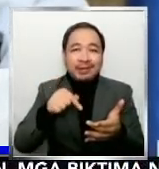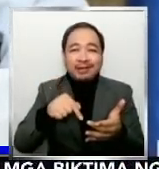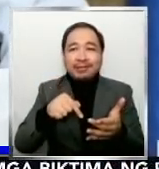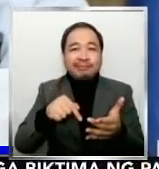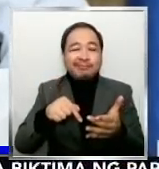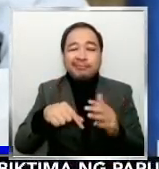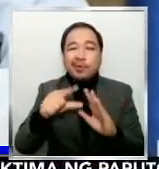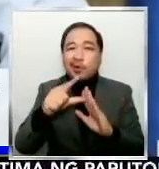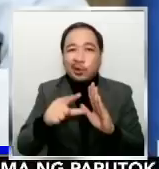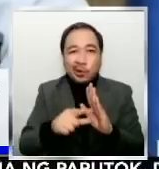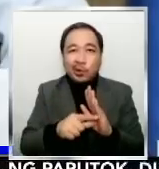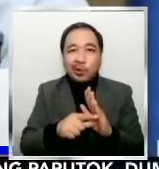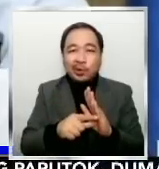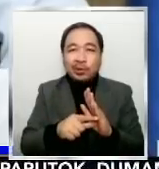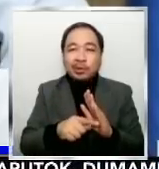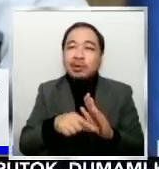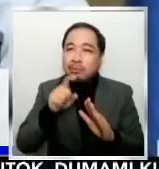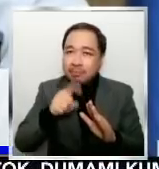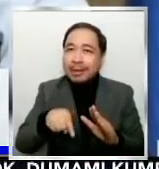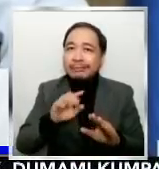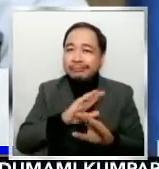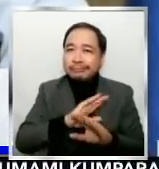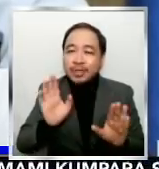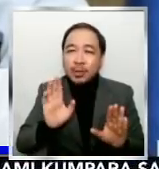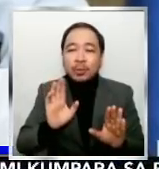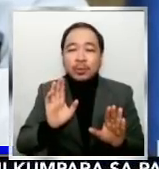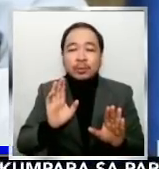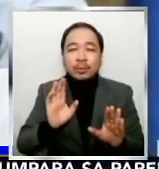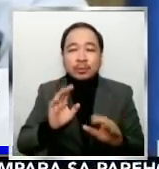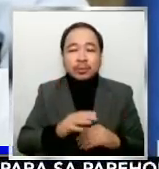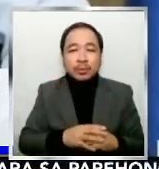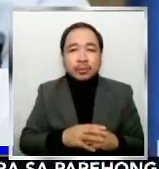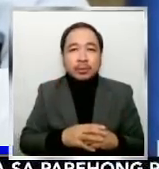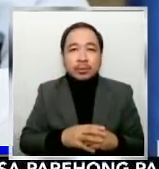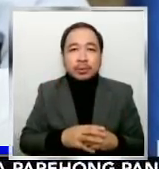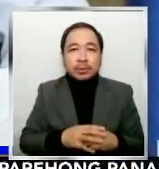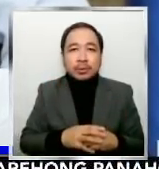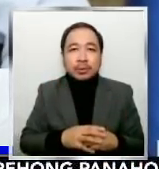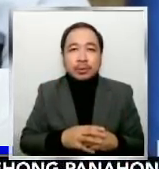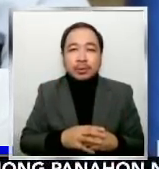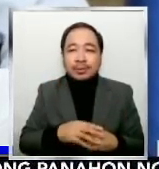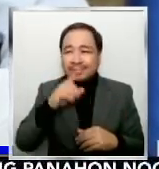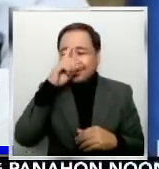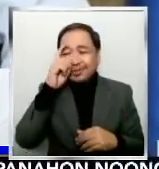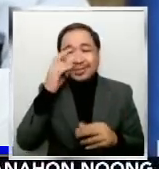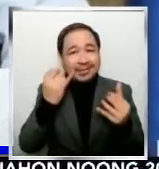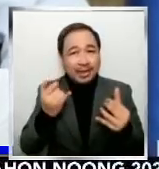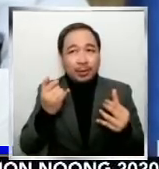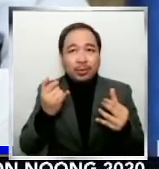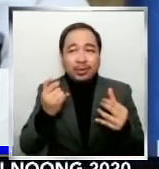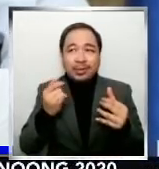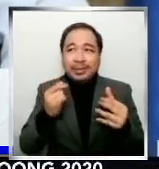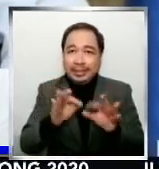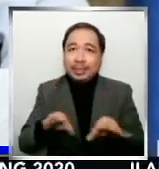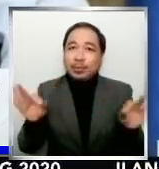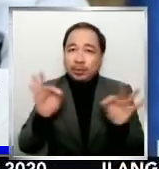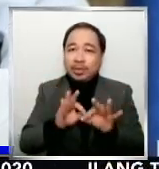or it should be not. Ang kasi the critical, and everybody knows, it's 3 days.